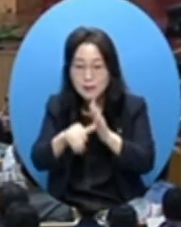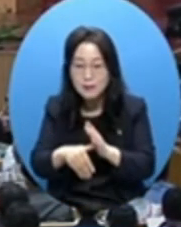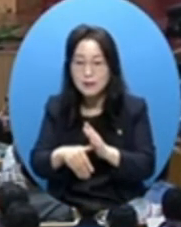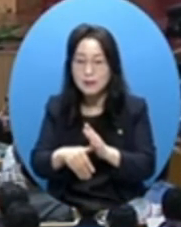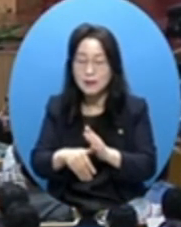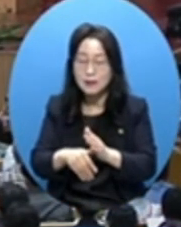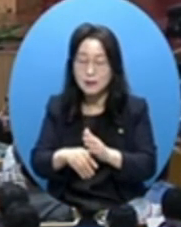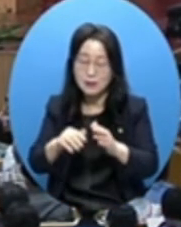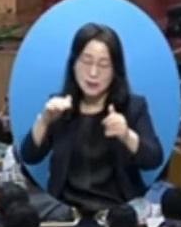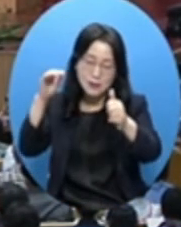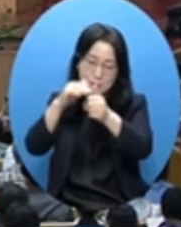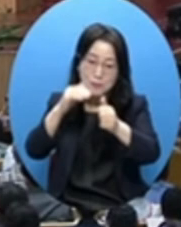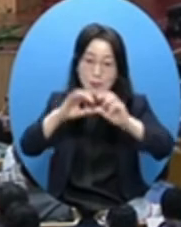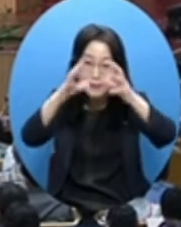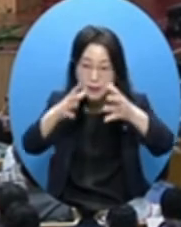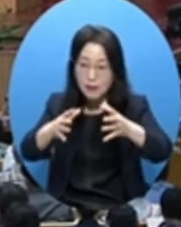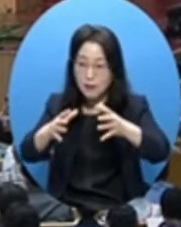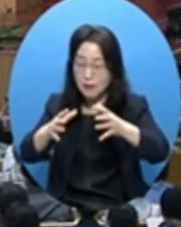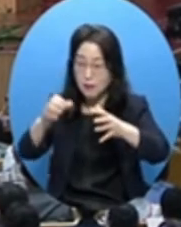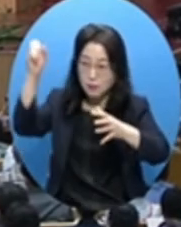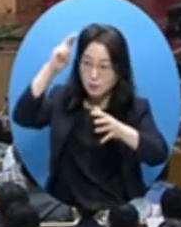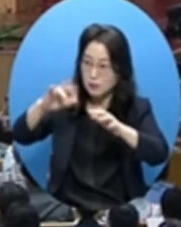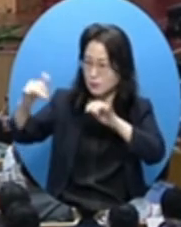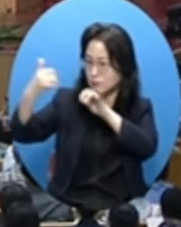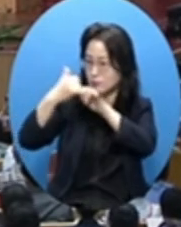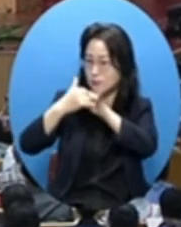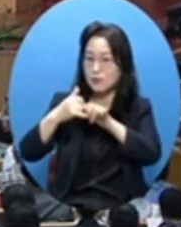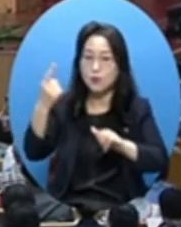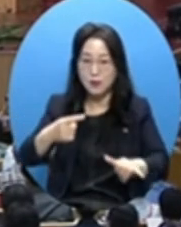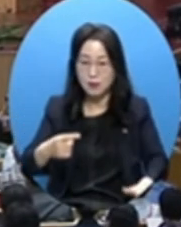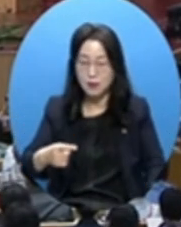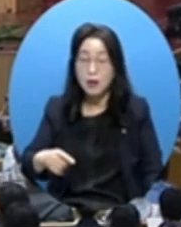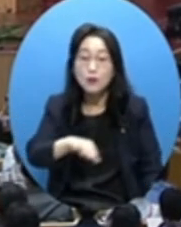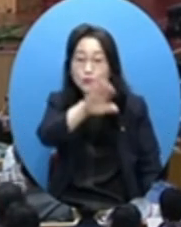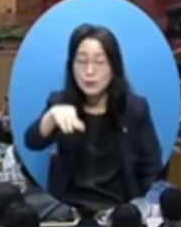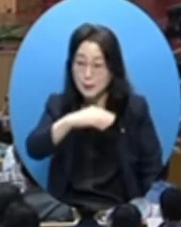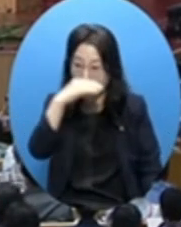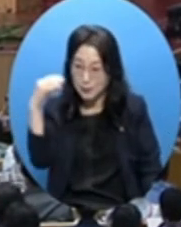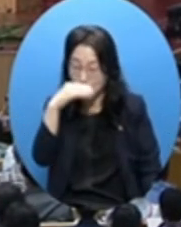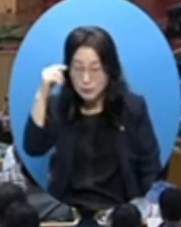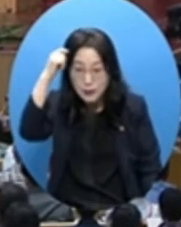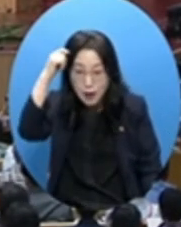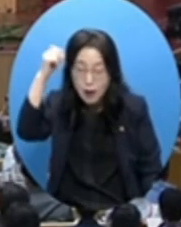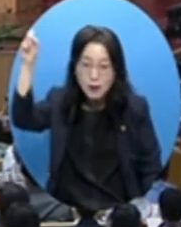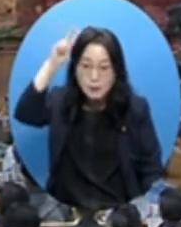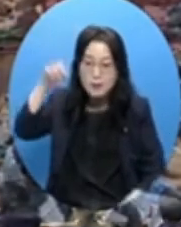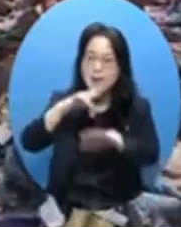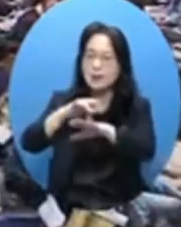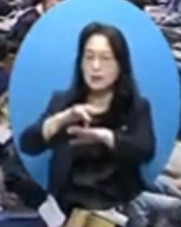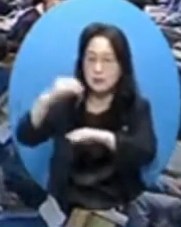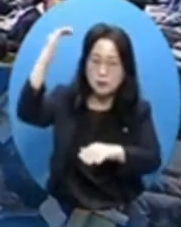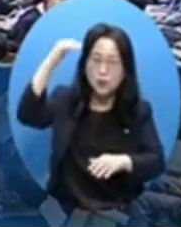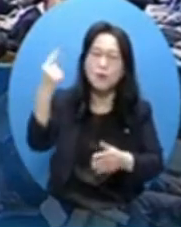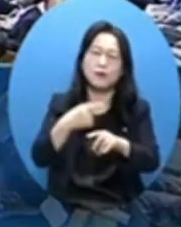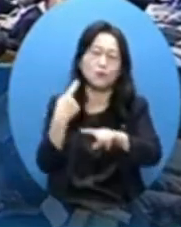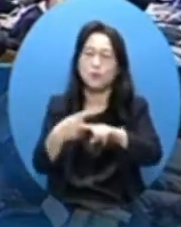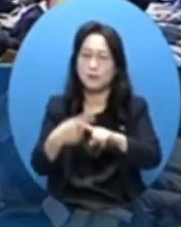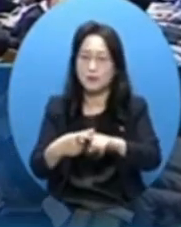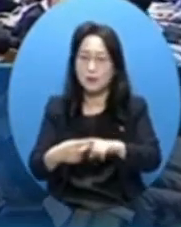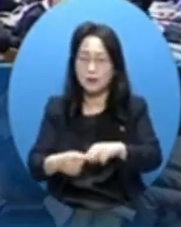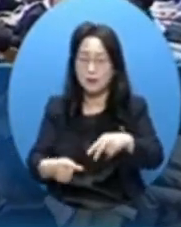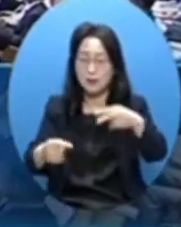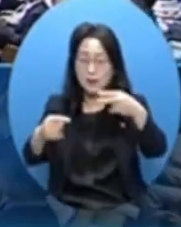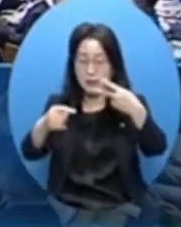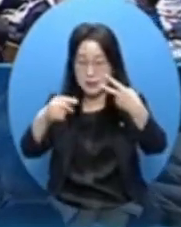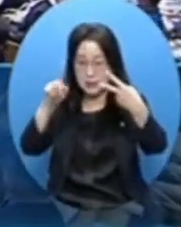블레이즈 군사가 저들 쳐들어 왔습니다 우리가 죄악을 바로 서려고 하면 아 코너 숲 아이가 우릴 코우키 오는 것입니다 3월 쌍 직장 식별 입니다